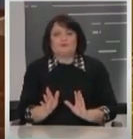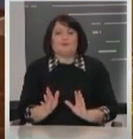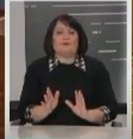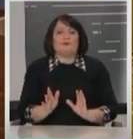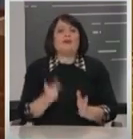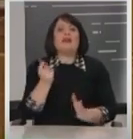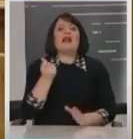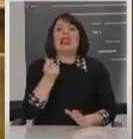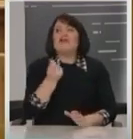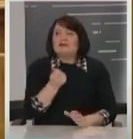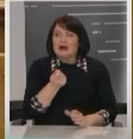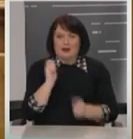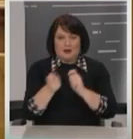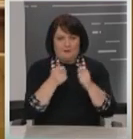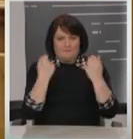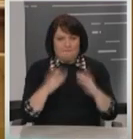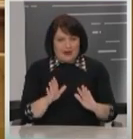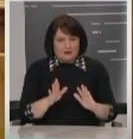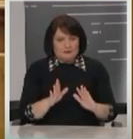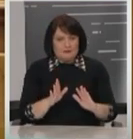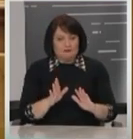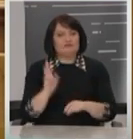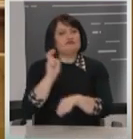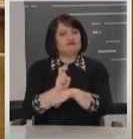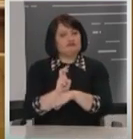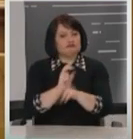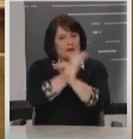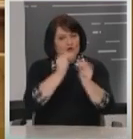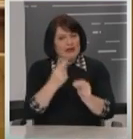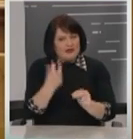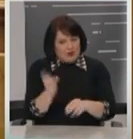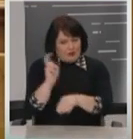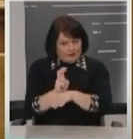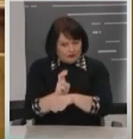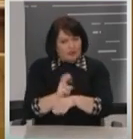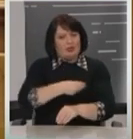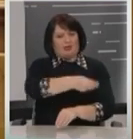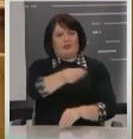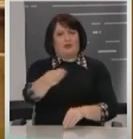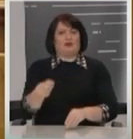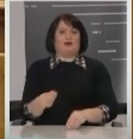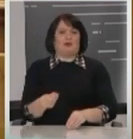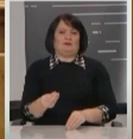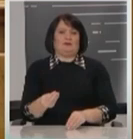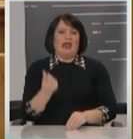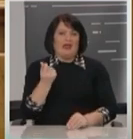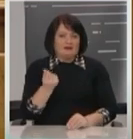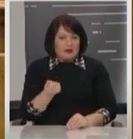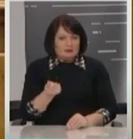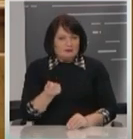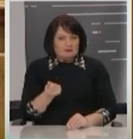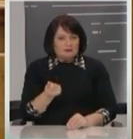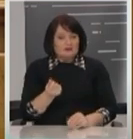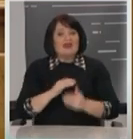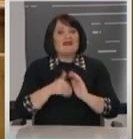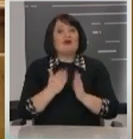τα χρήματα που αποδόθηκαν λόγω της δημοσιονομικής υπεραπόδοσης, εμείς έχουμε τη διαρκή μέρημνα για την ενίσχυση του